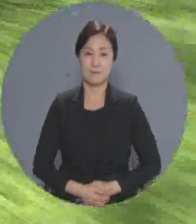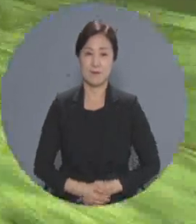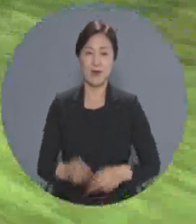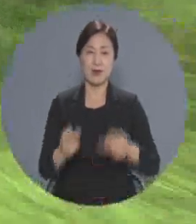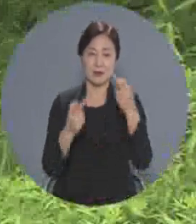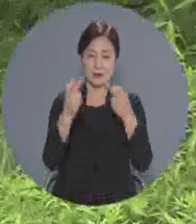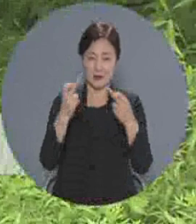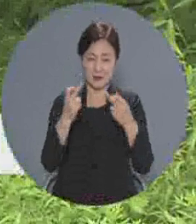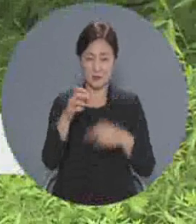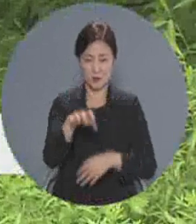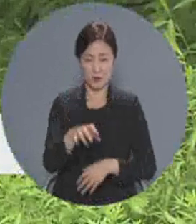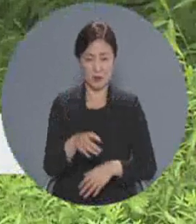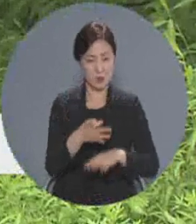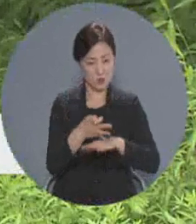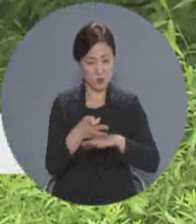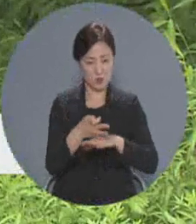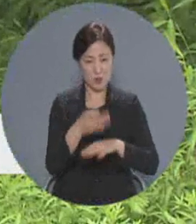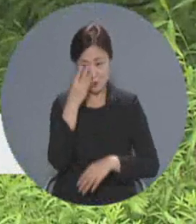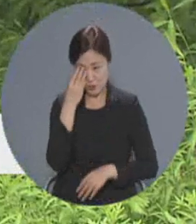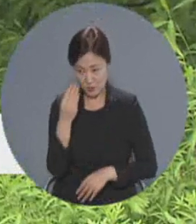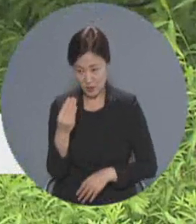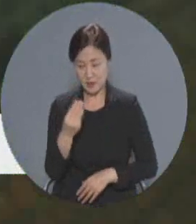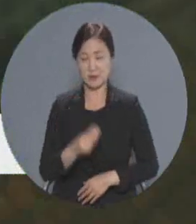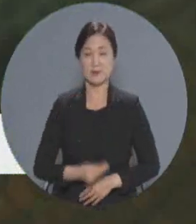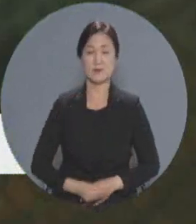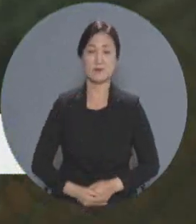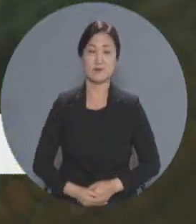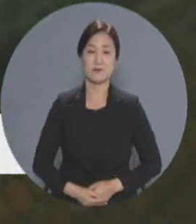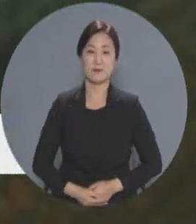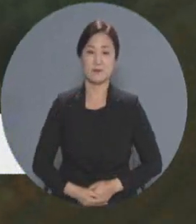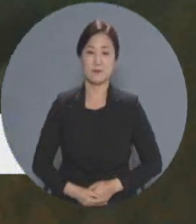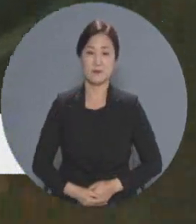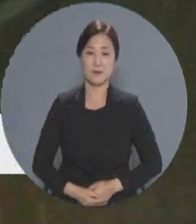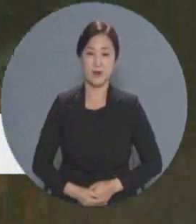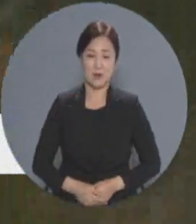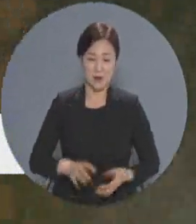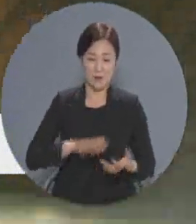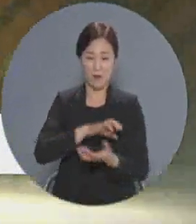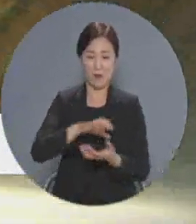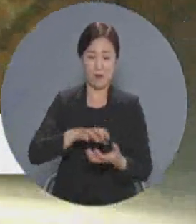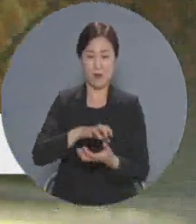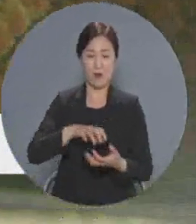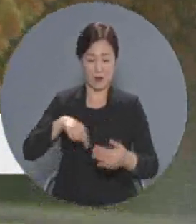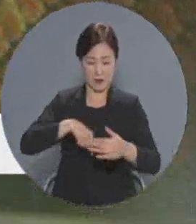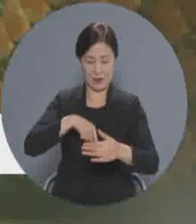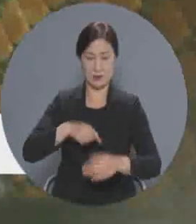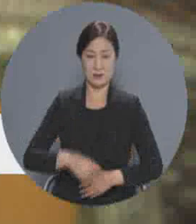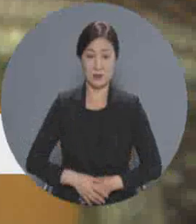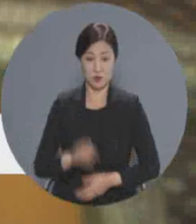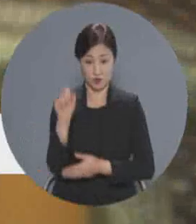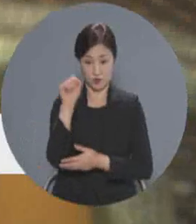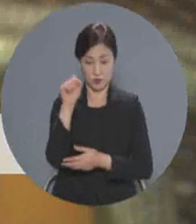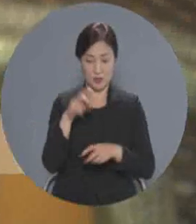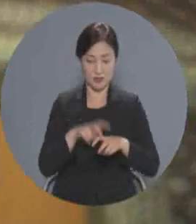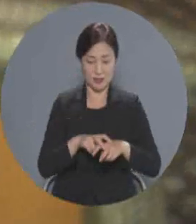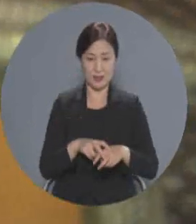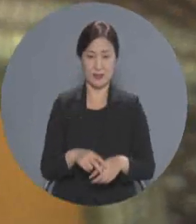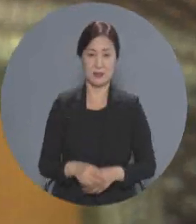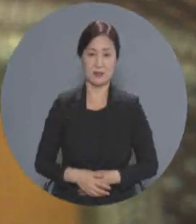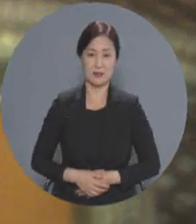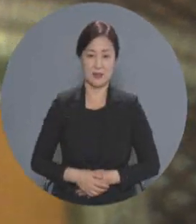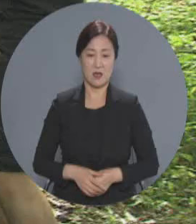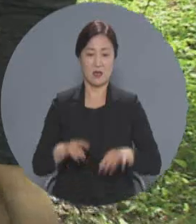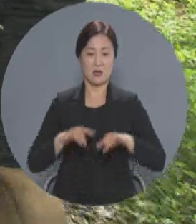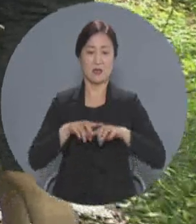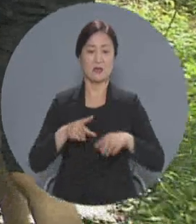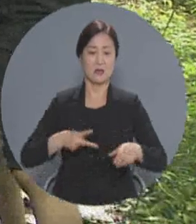야산 중턱에 SUV 차량 한 대가 멈춰서 있습니다. 어지러운 차량 내부, 운전석에는 전동 절단기가 놓여